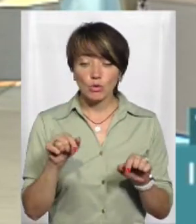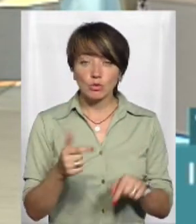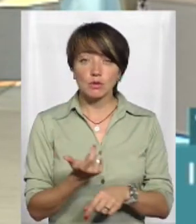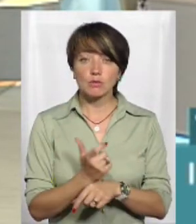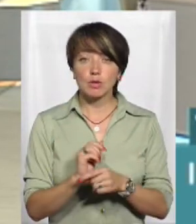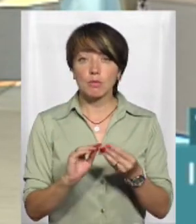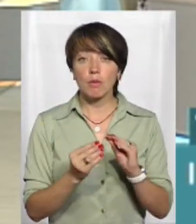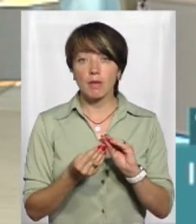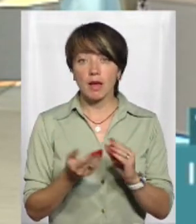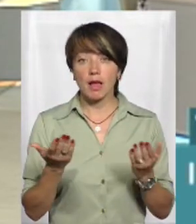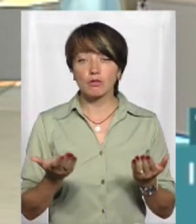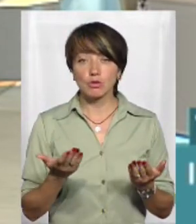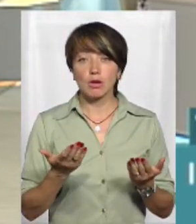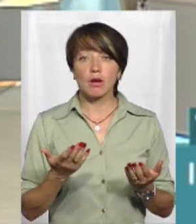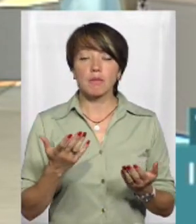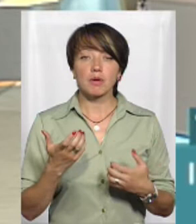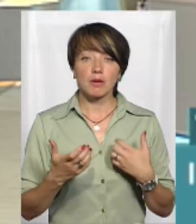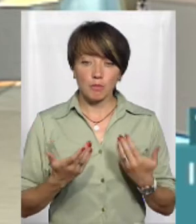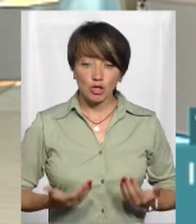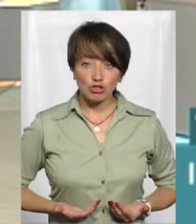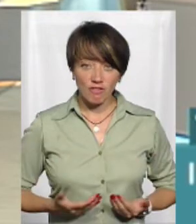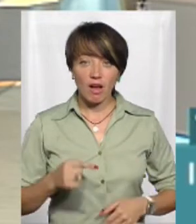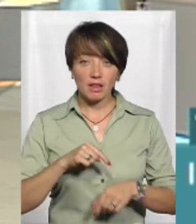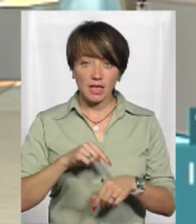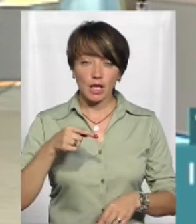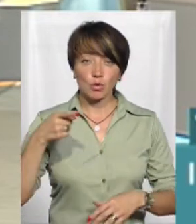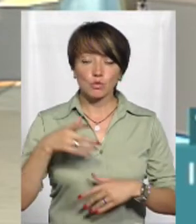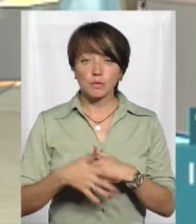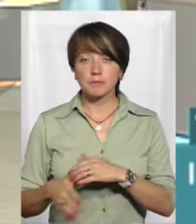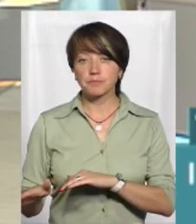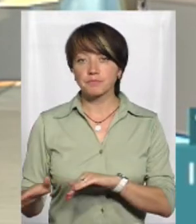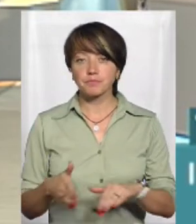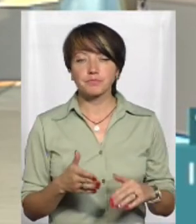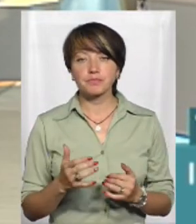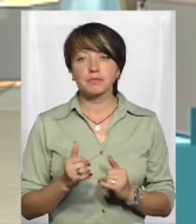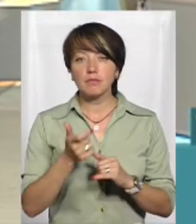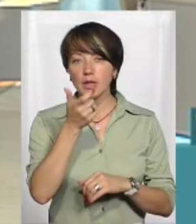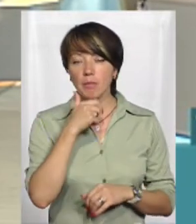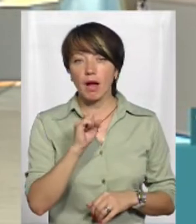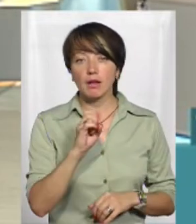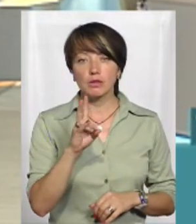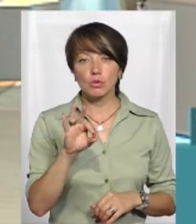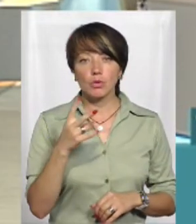більше проблем, якщо їх переживати і розуміти. Пане Антоне, а чи є нормативи, які